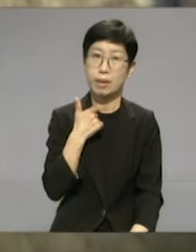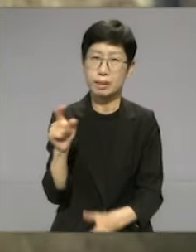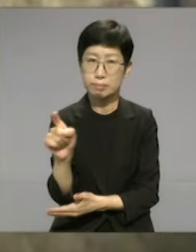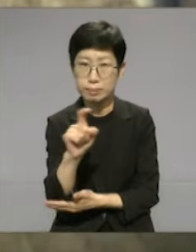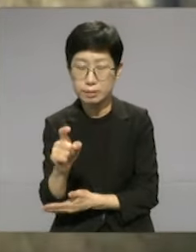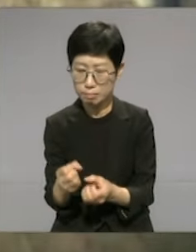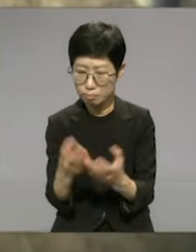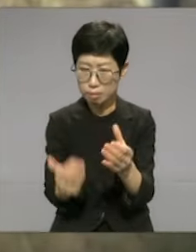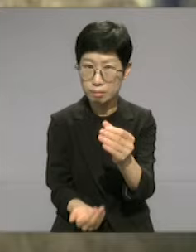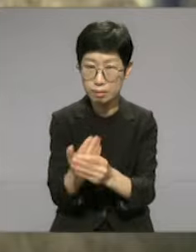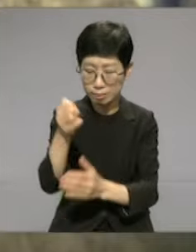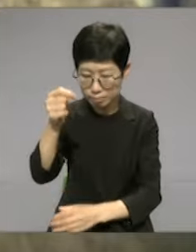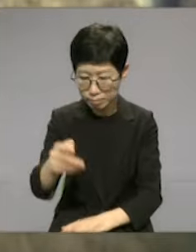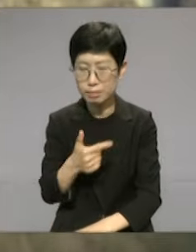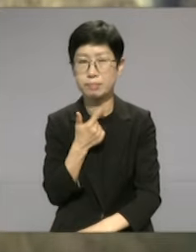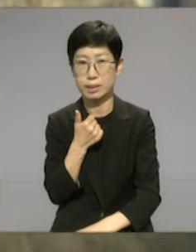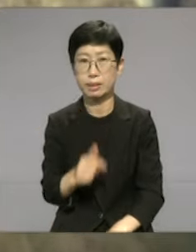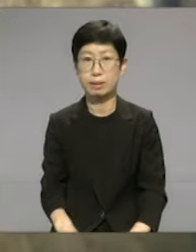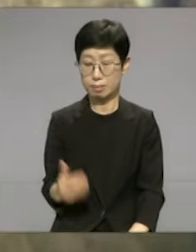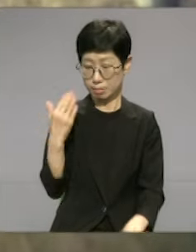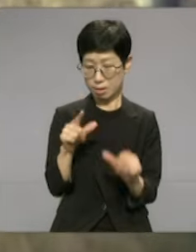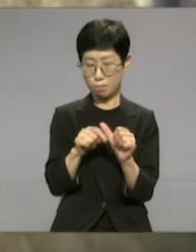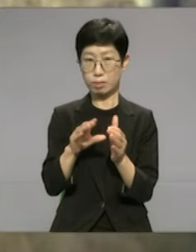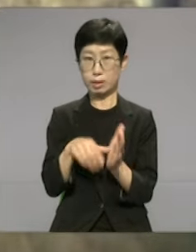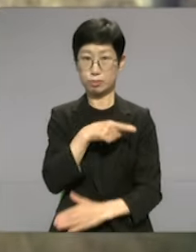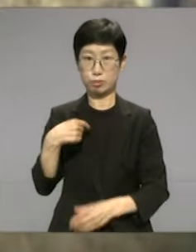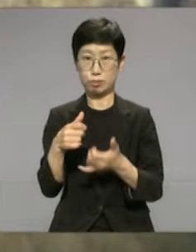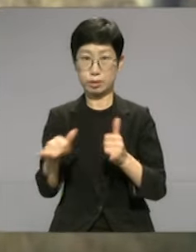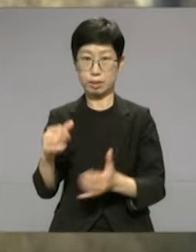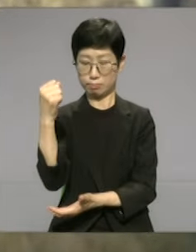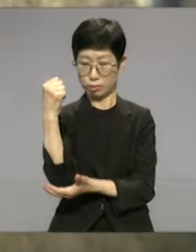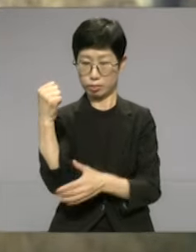등 여러 사건이 발생했습니다. 지난 5월에도 중국인이